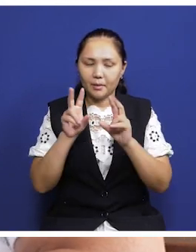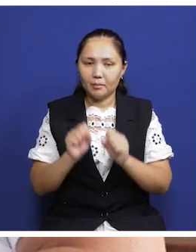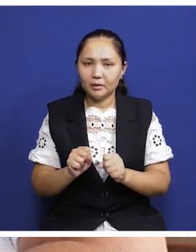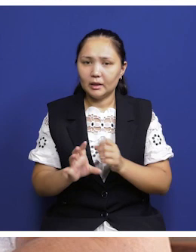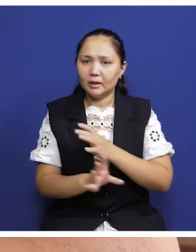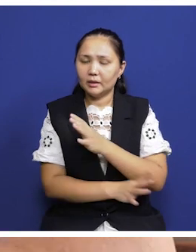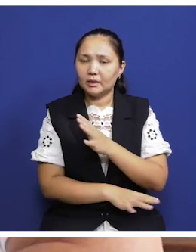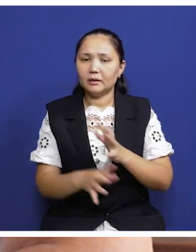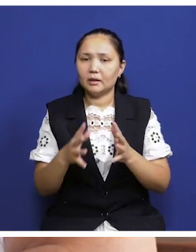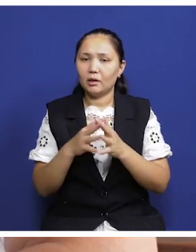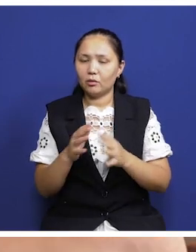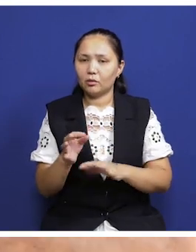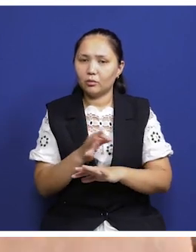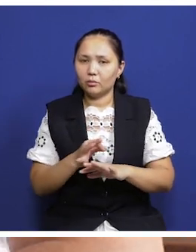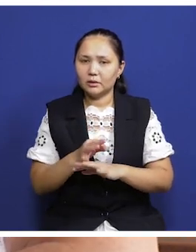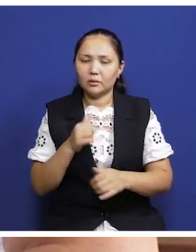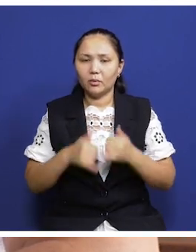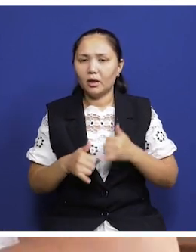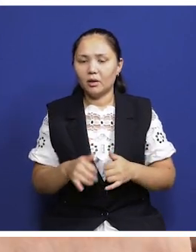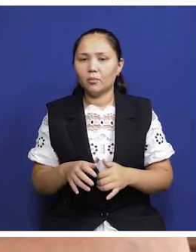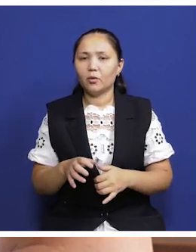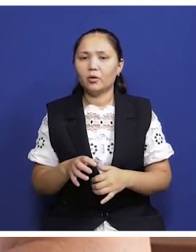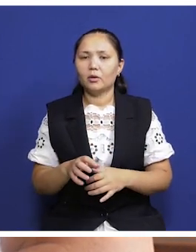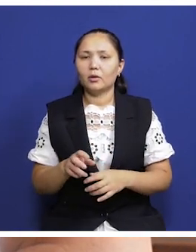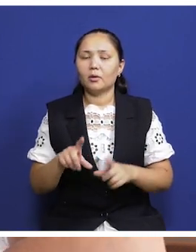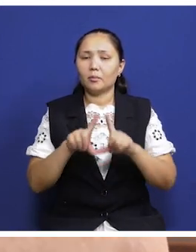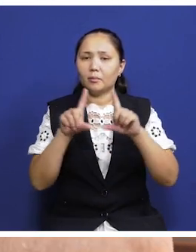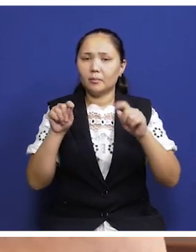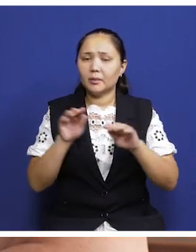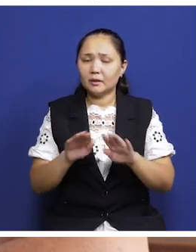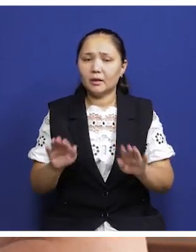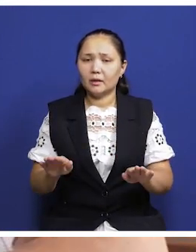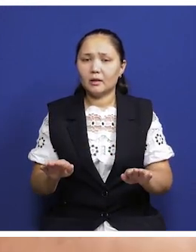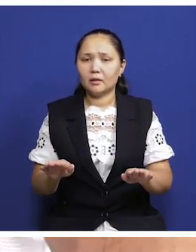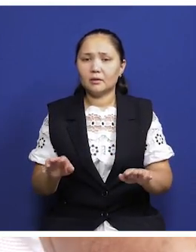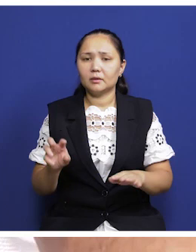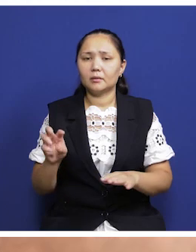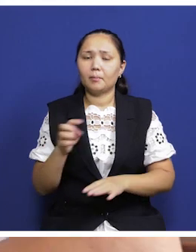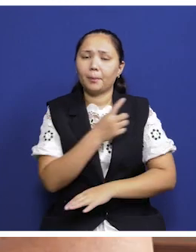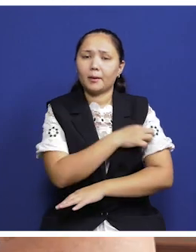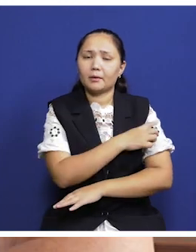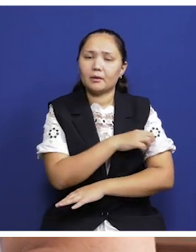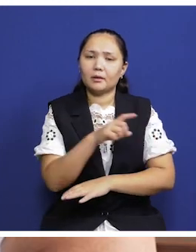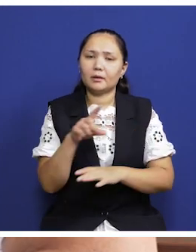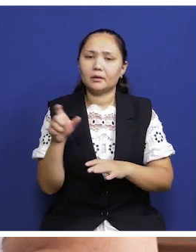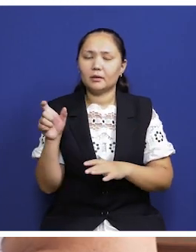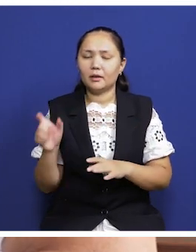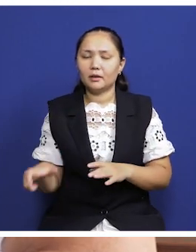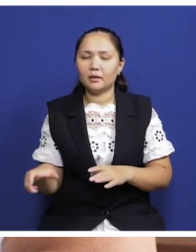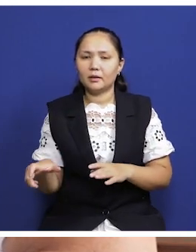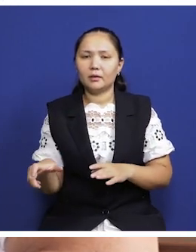бітіргендер ғана елді мекенде мұғалім болып, балабақшаларда жаңағы медті бітіргендер, мына өзіміздің амбулаториямыз